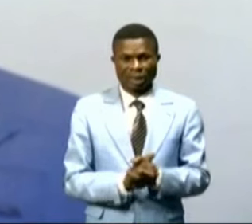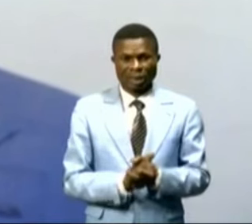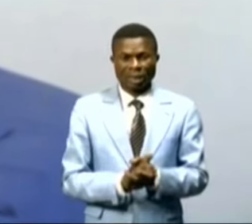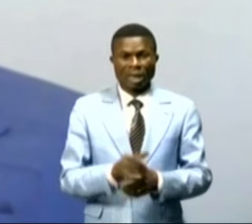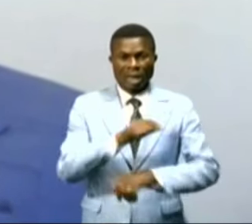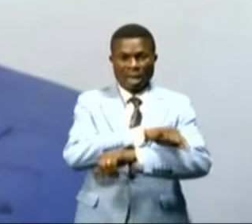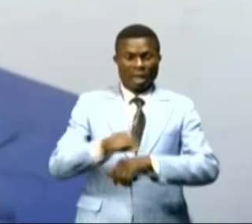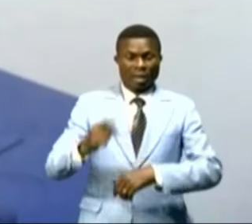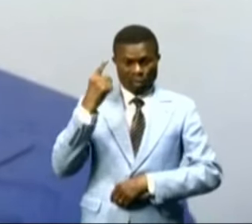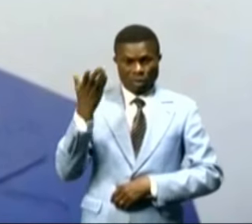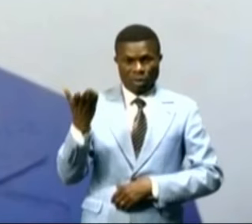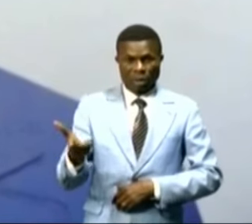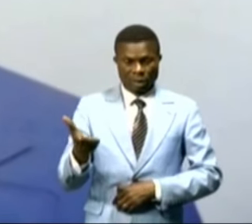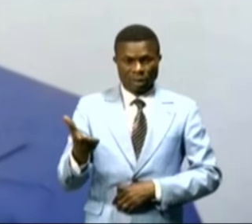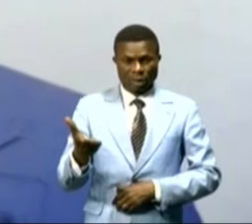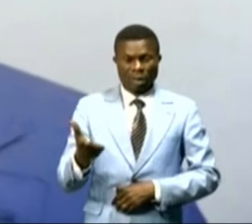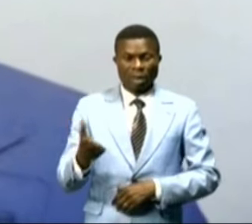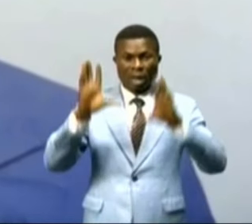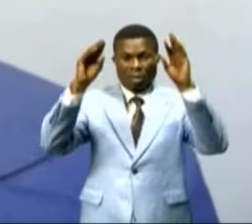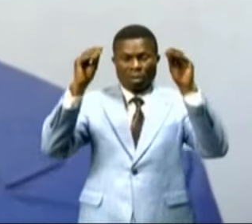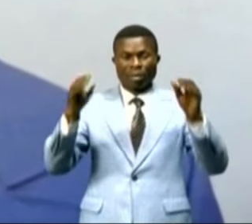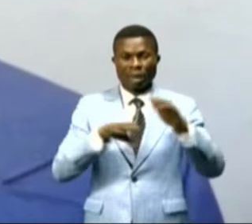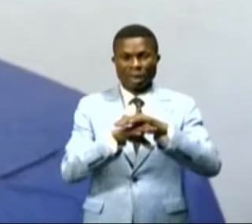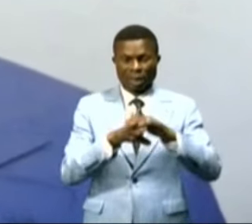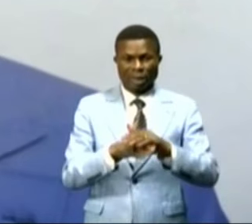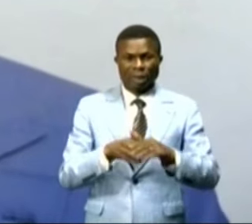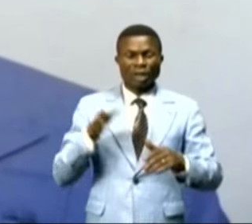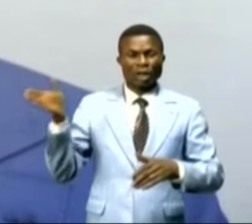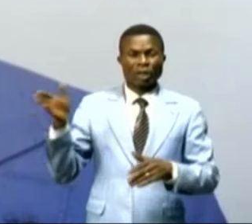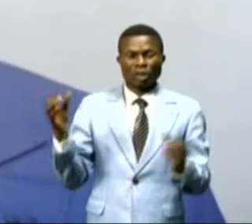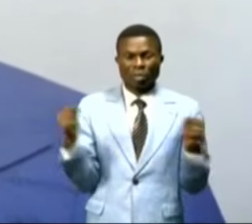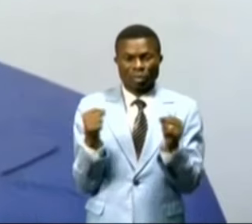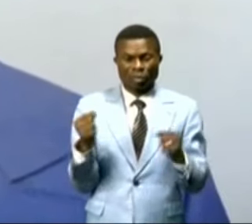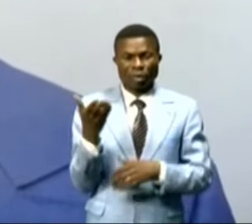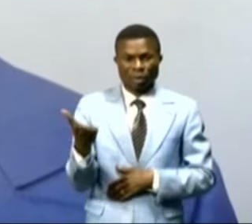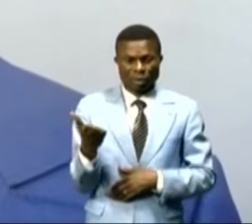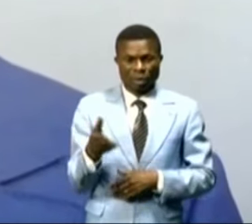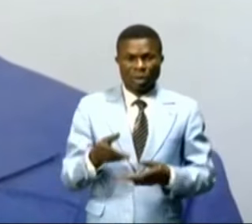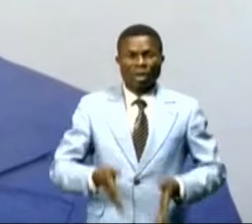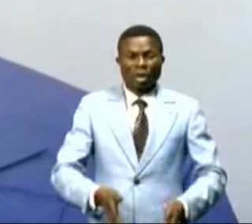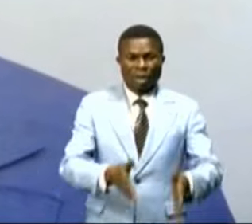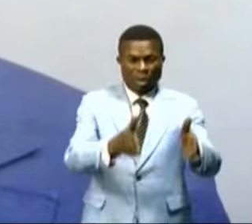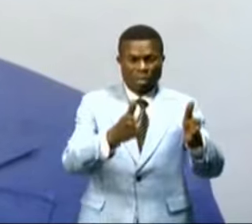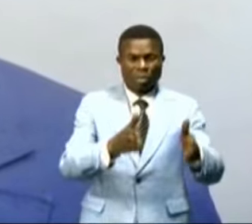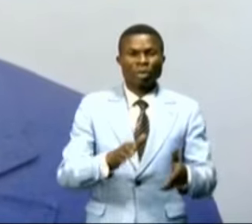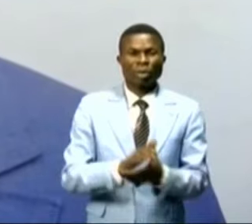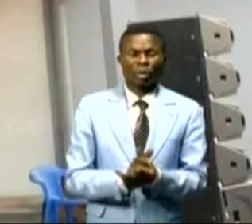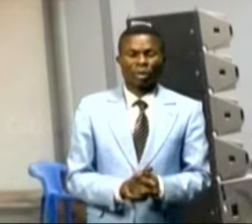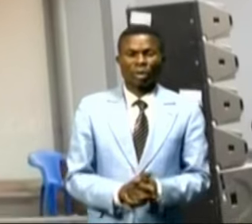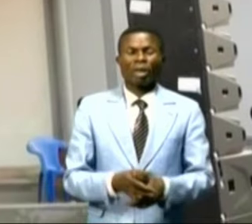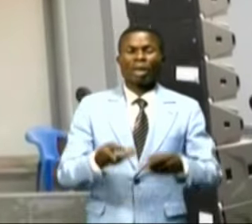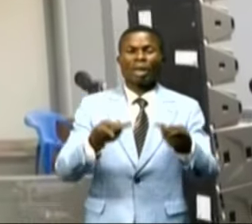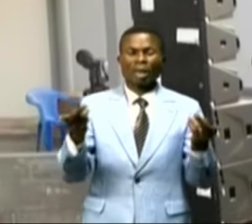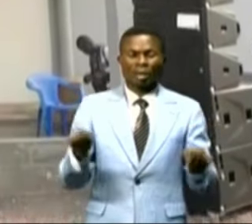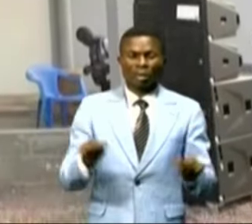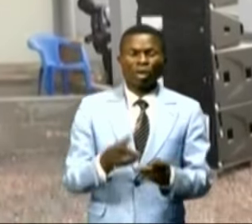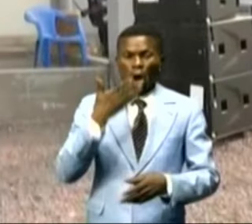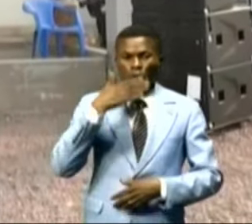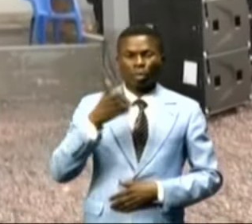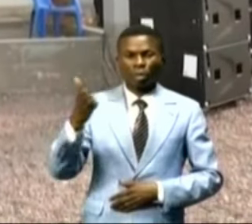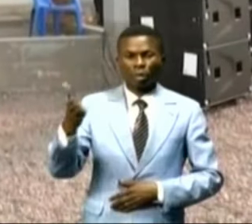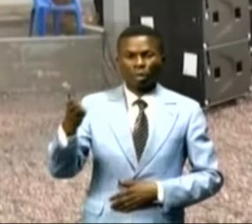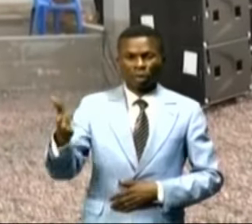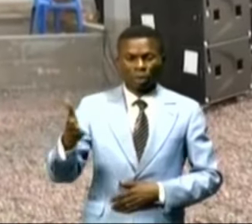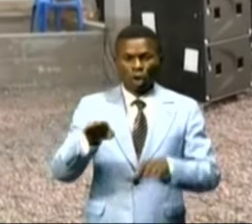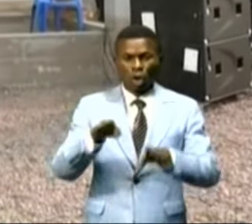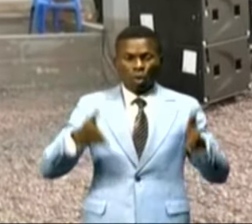bureau, il y a un entrepôt, il y a une chambre froide, il y a le pavillon, il y a un bloc sanitaire. L'ouverture d'une